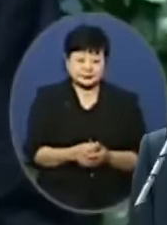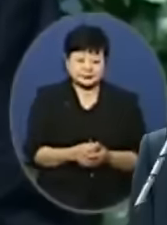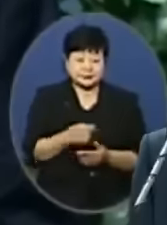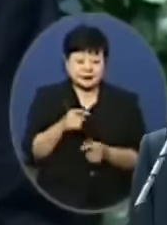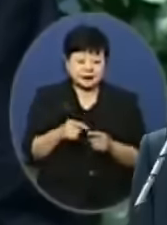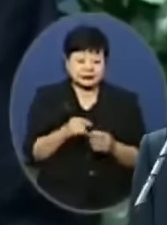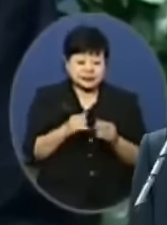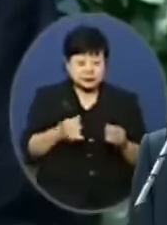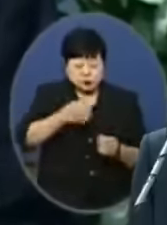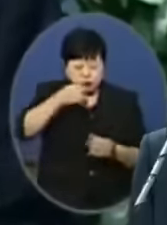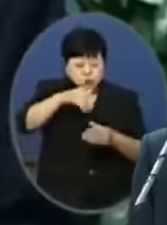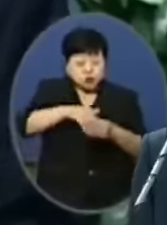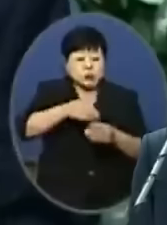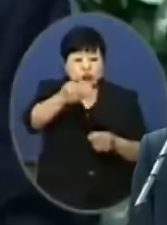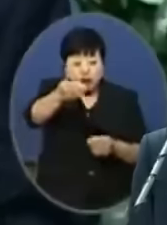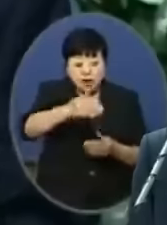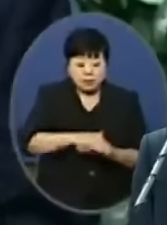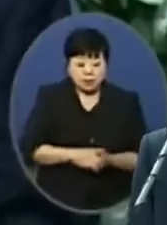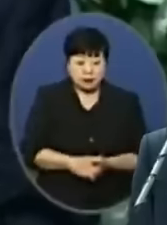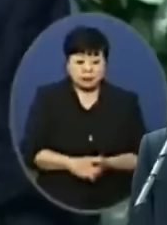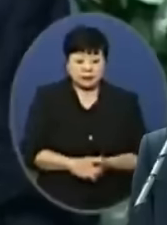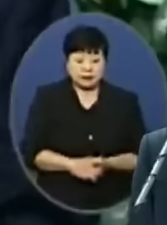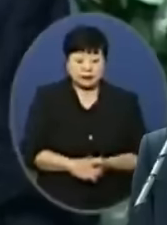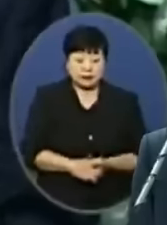나가서 인류에게 꿈을 심어주십시오.